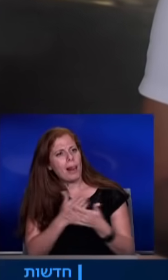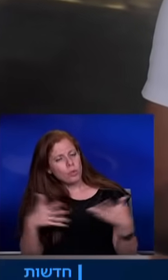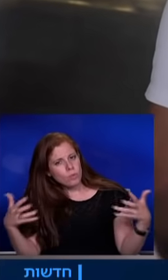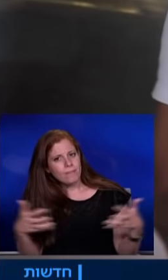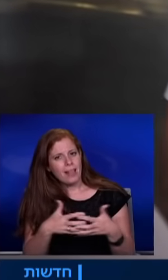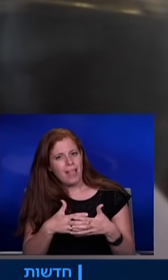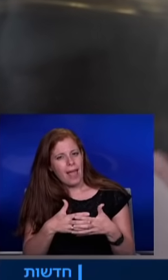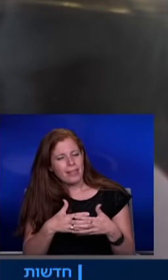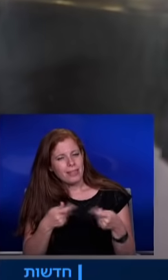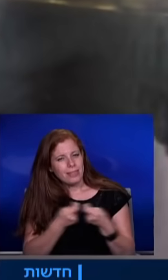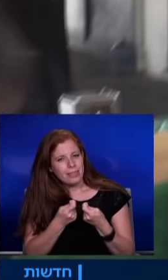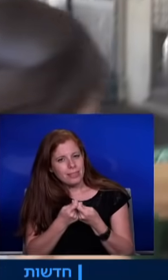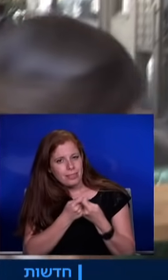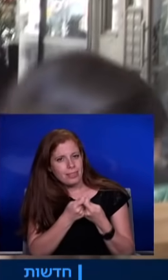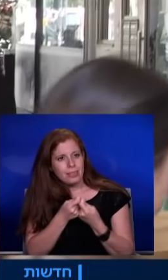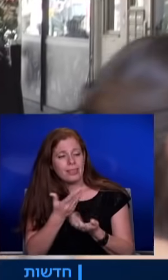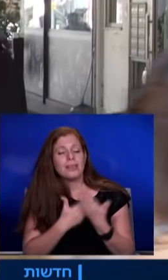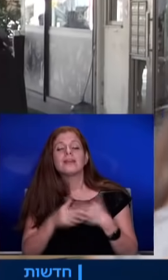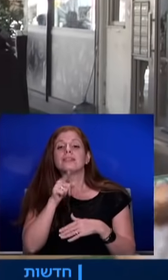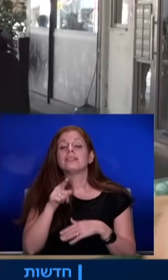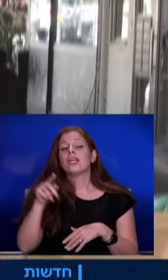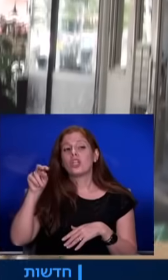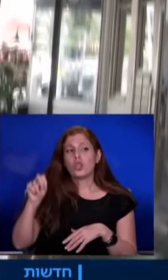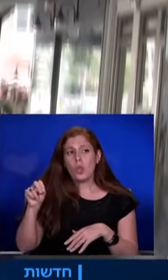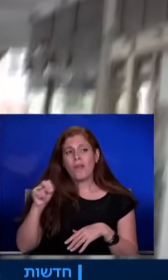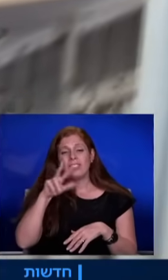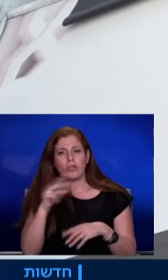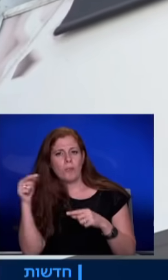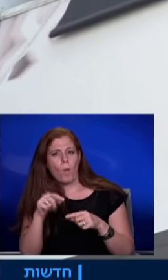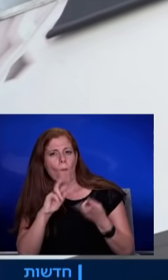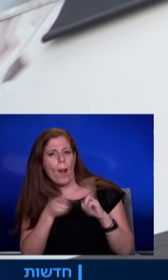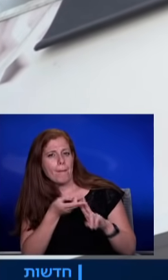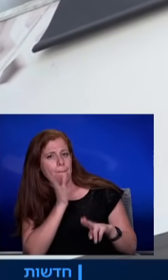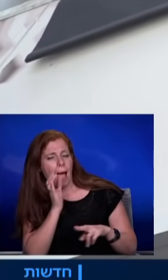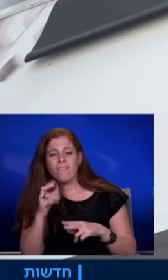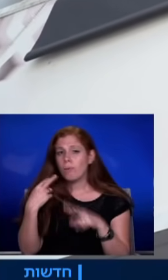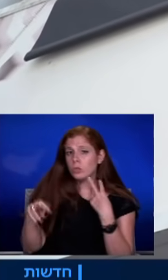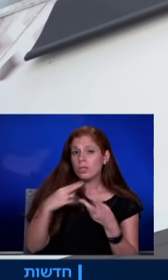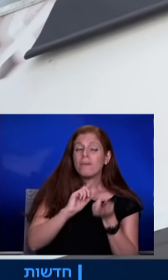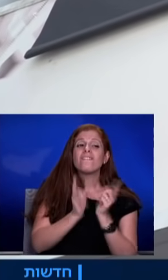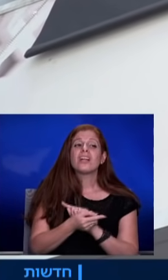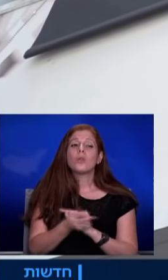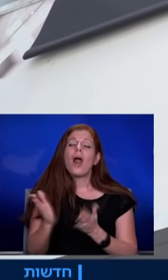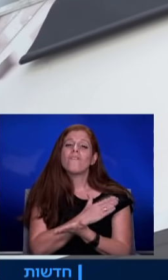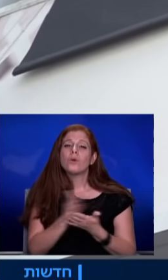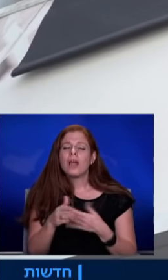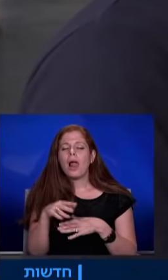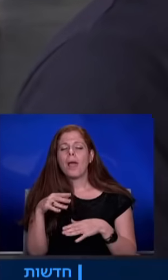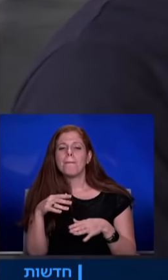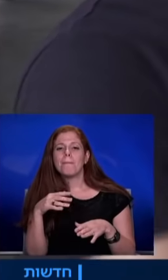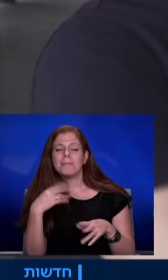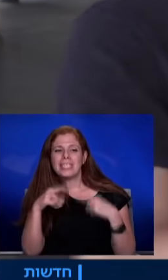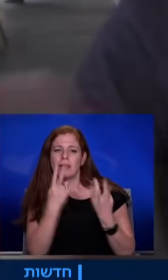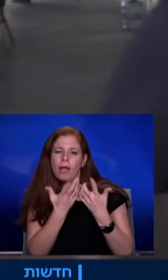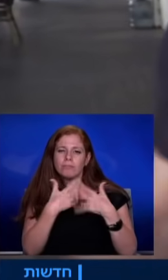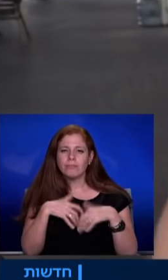צחי שבא מעולם הברים ונועם שבא מעולם המסעדנות החליטו להפוך את יאנס למסעדה היברידית. יש מקום שפנוי למעשה בערב,